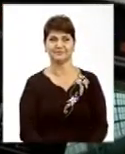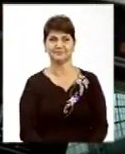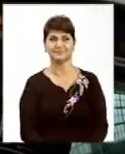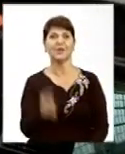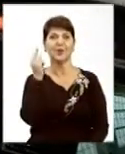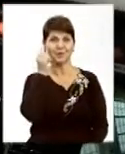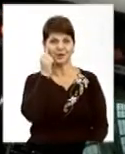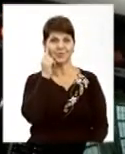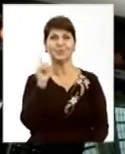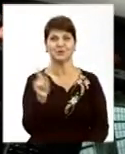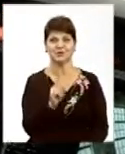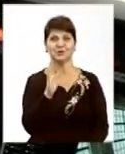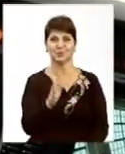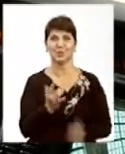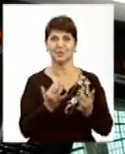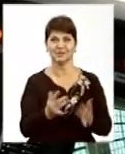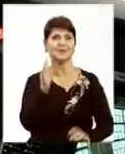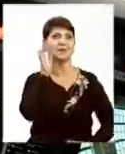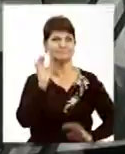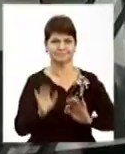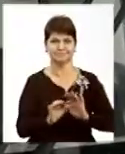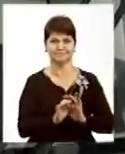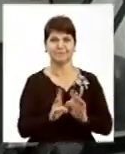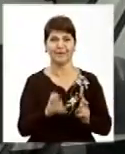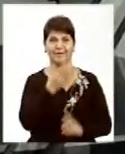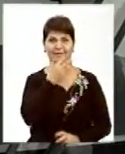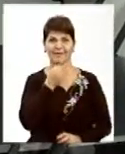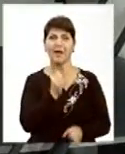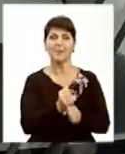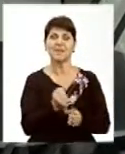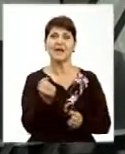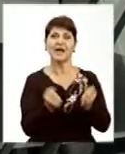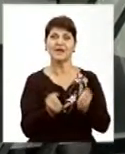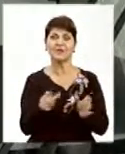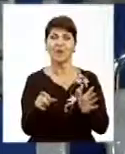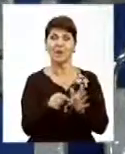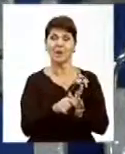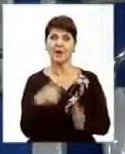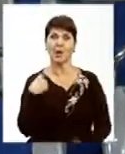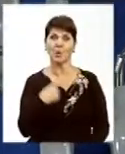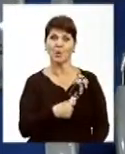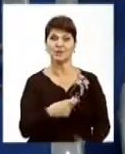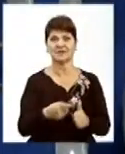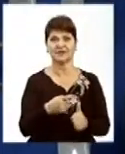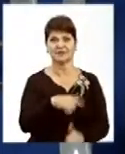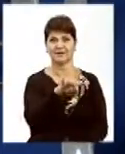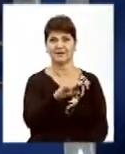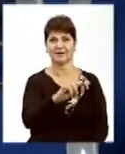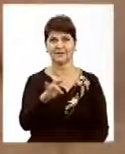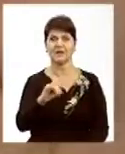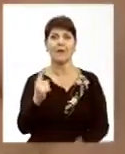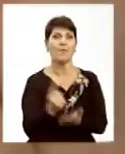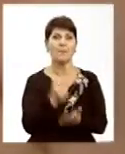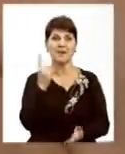Думаю, що він буде і настільки слухняним, як гарний. Працюватиме кермувальниця у парі з кондуктором, яку теж звати Раїса. Вона сьогодні